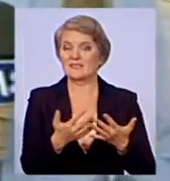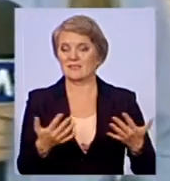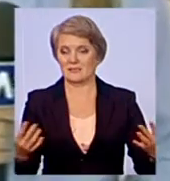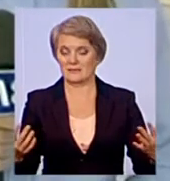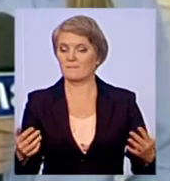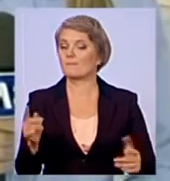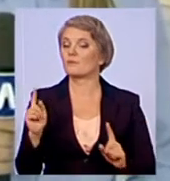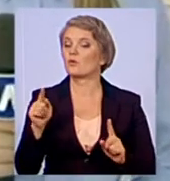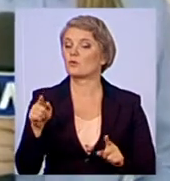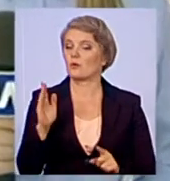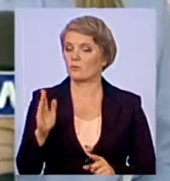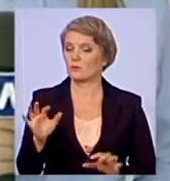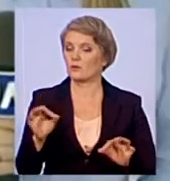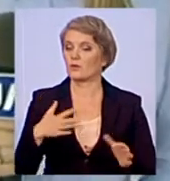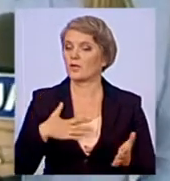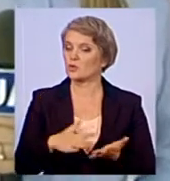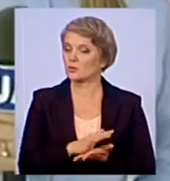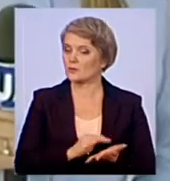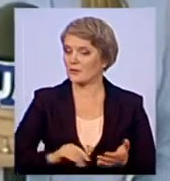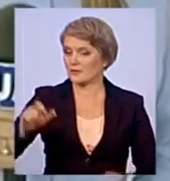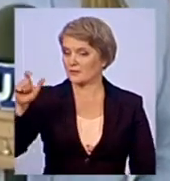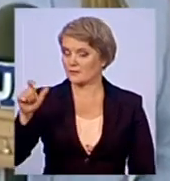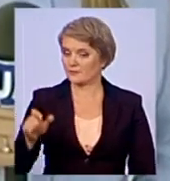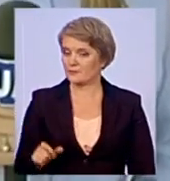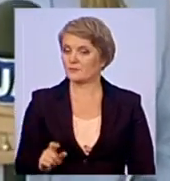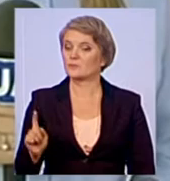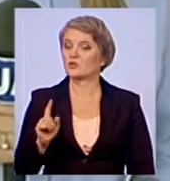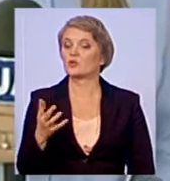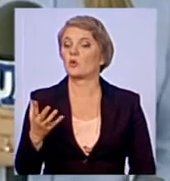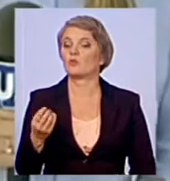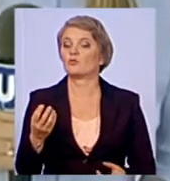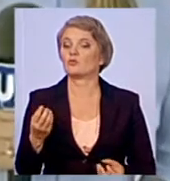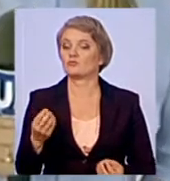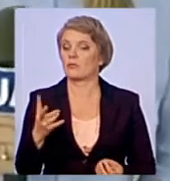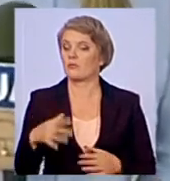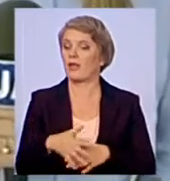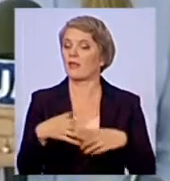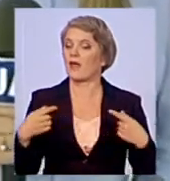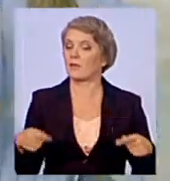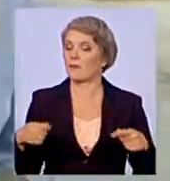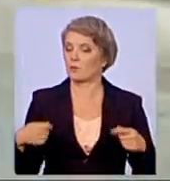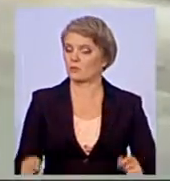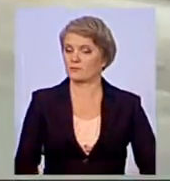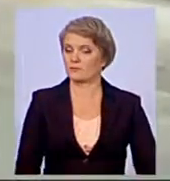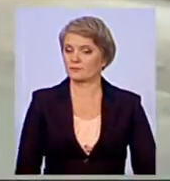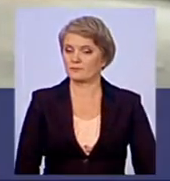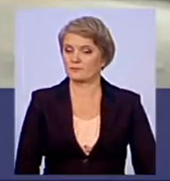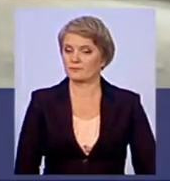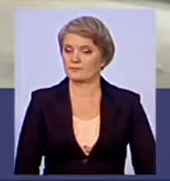в Інни Мельник. Вона з нами на прямому зв'язку. Інно, добрий вечір. Що ще відбуватиметься на ярмарку?